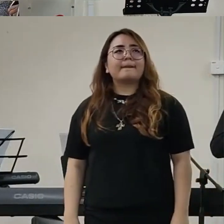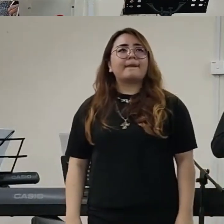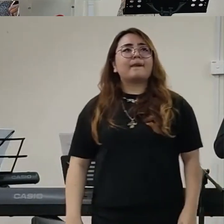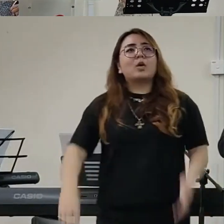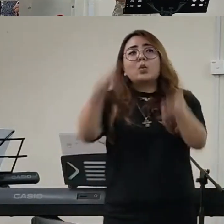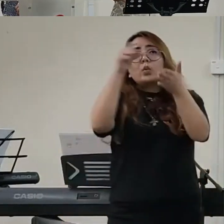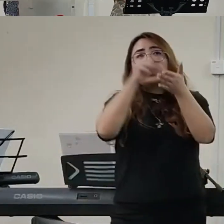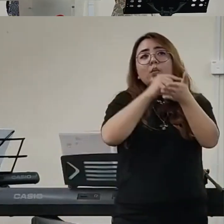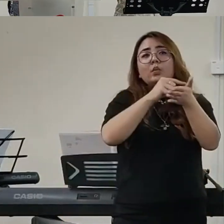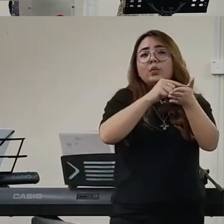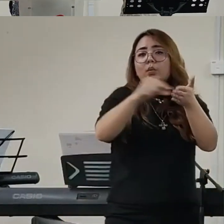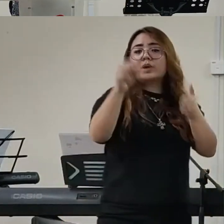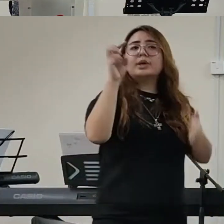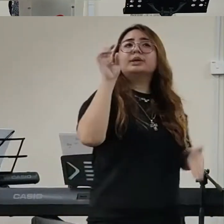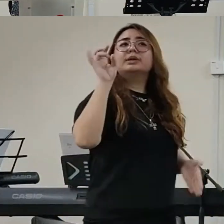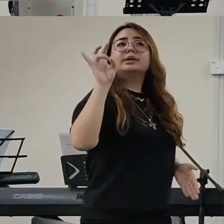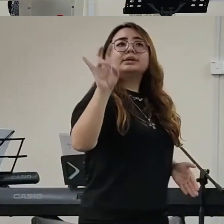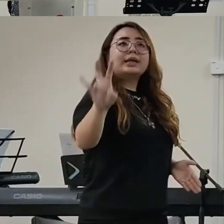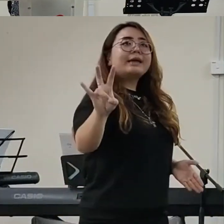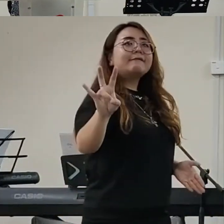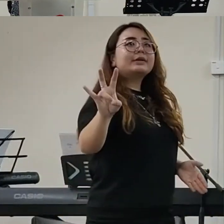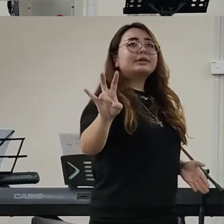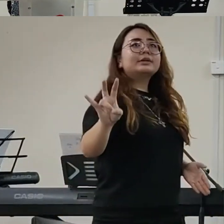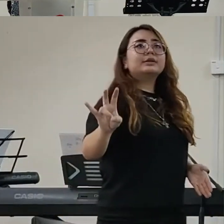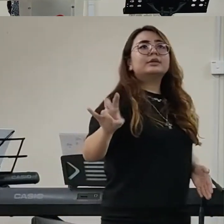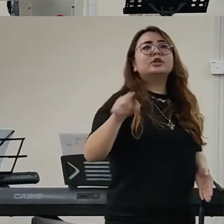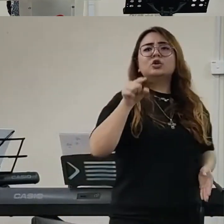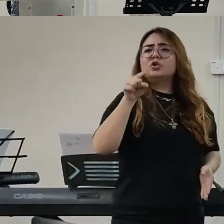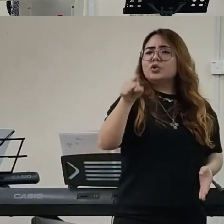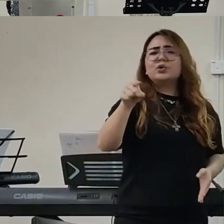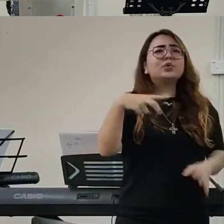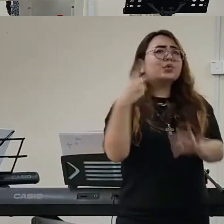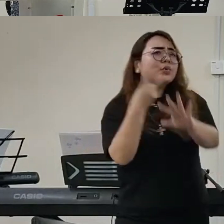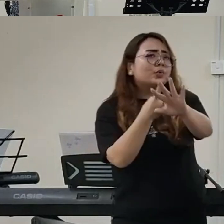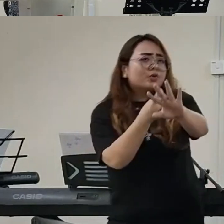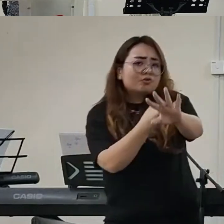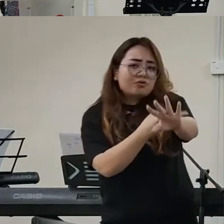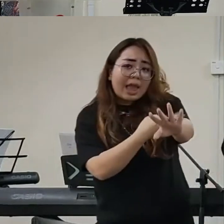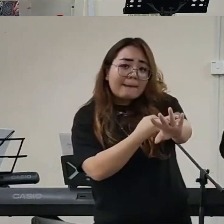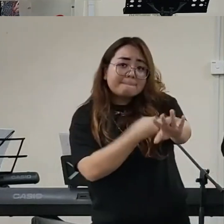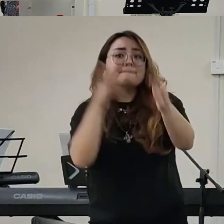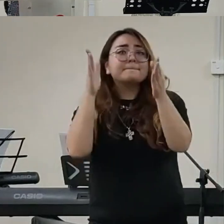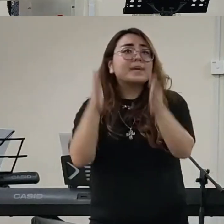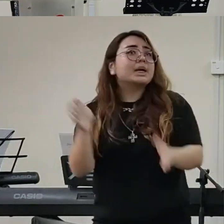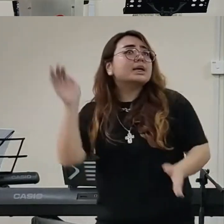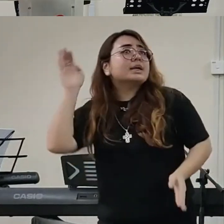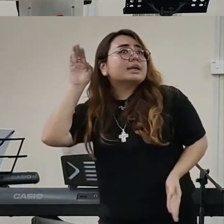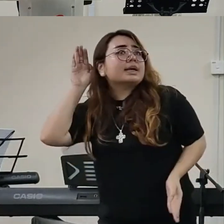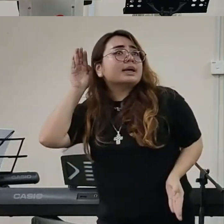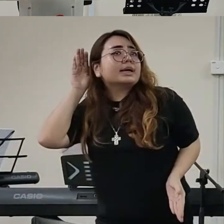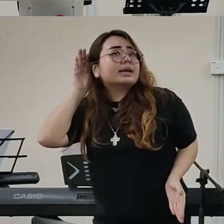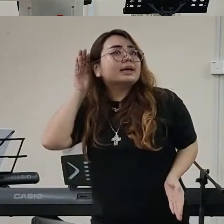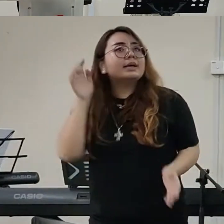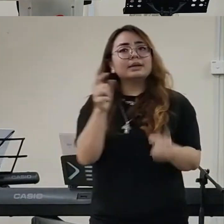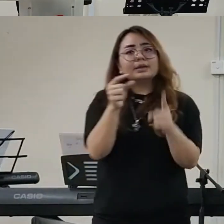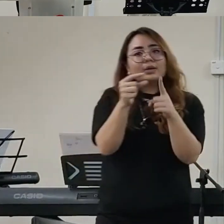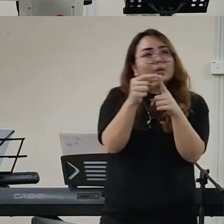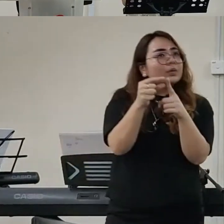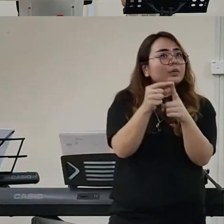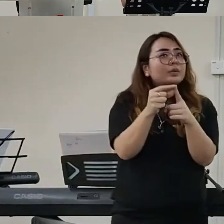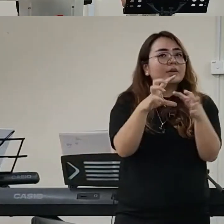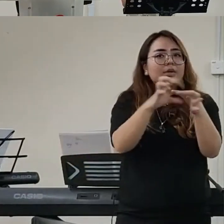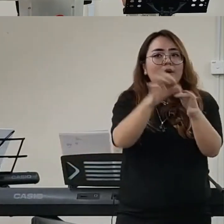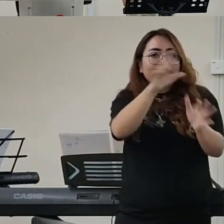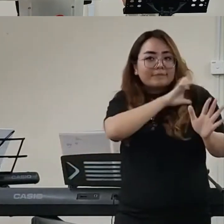7, Therefore you shepherds, hear the word of the Lord. 第七节，因此你们这些做牧者